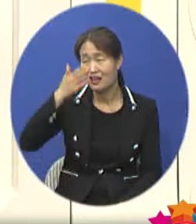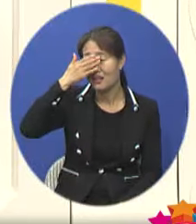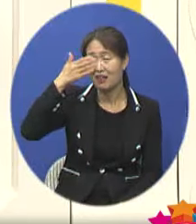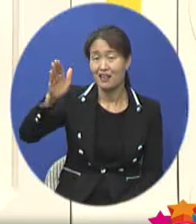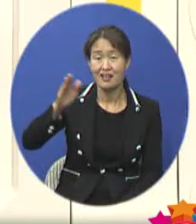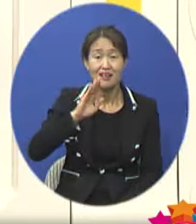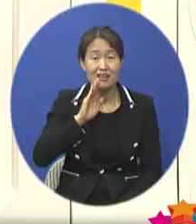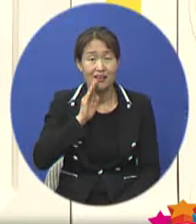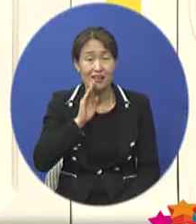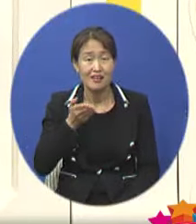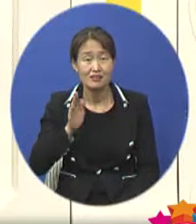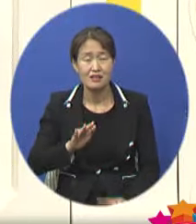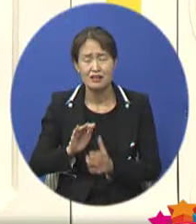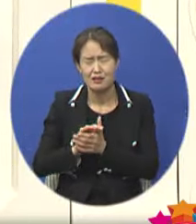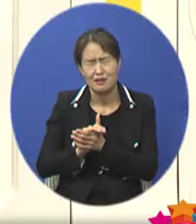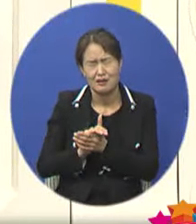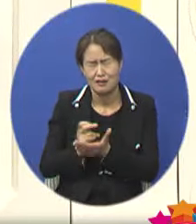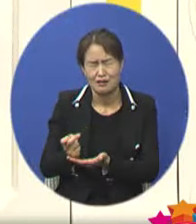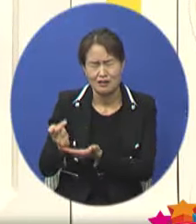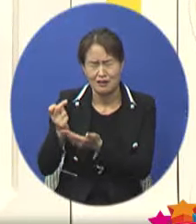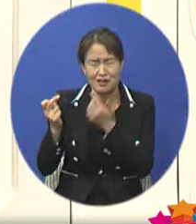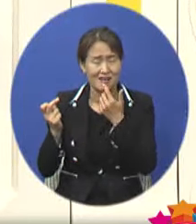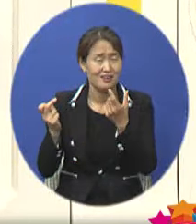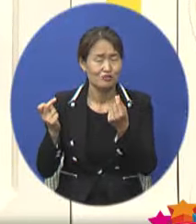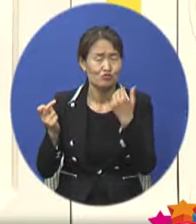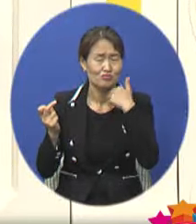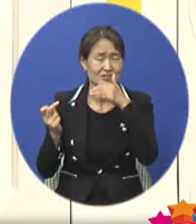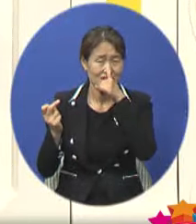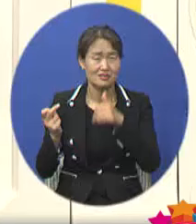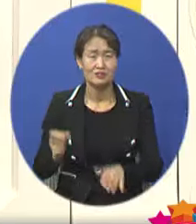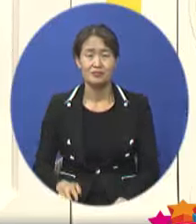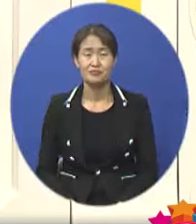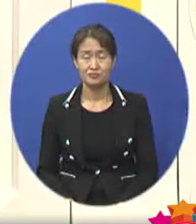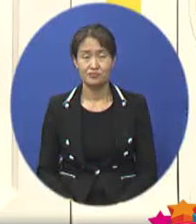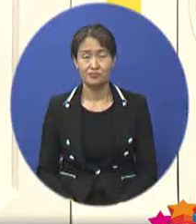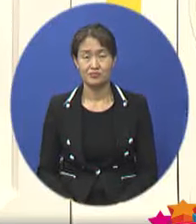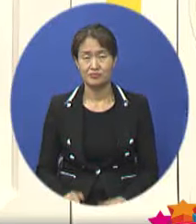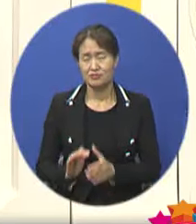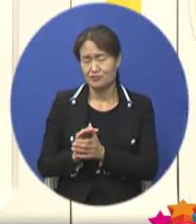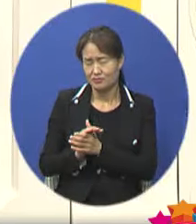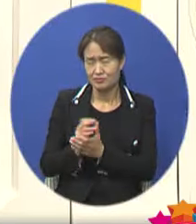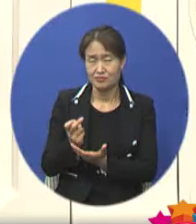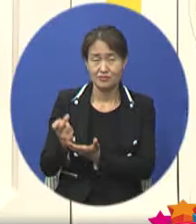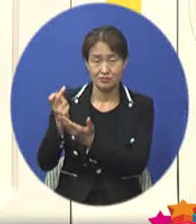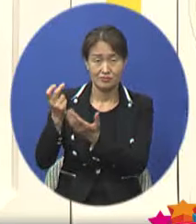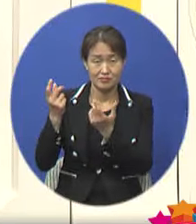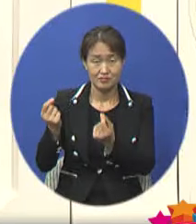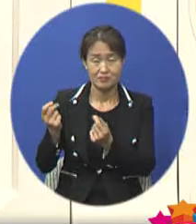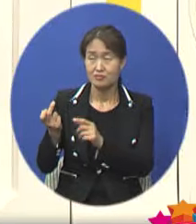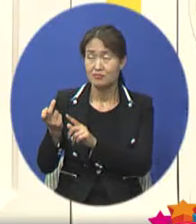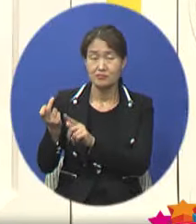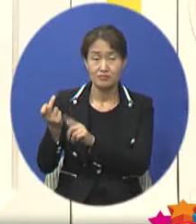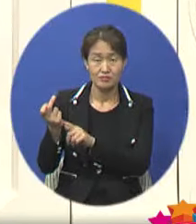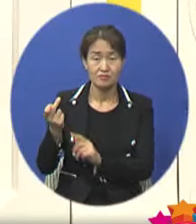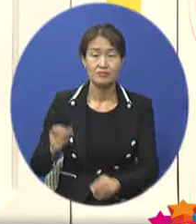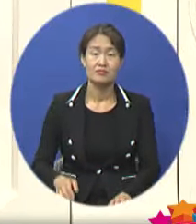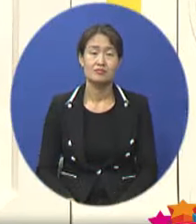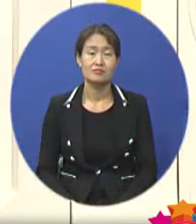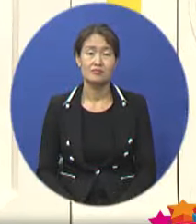네? 한 친형님처럼 모시는 분 계세요. 친형님처럼. 예. 그분한테 그냥 이